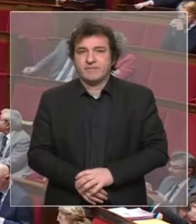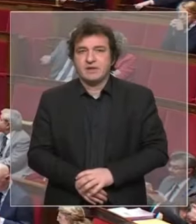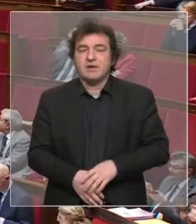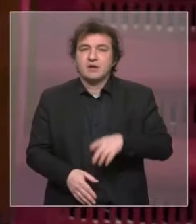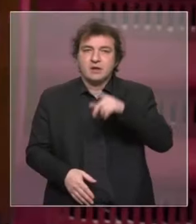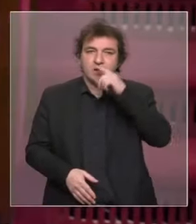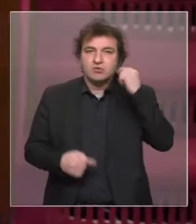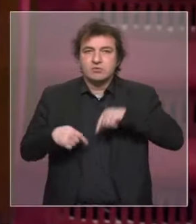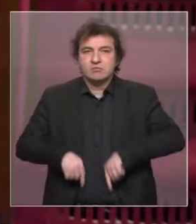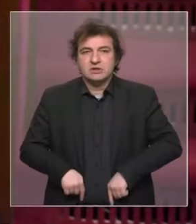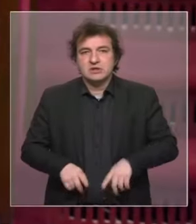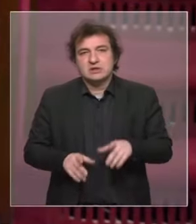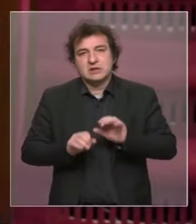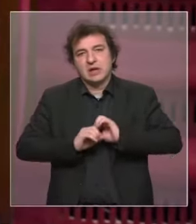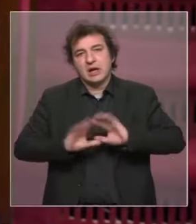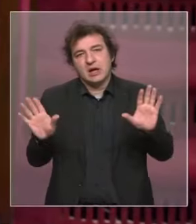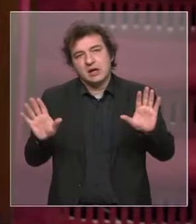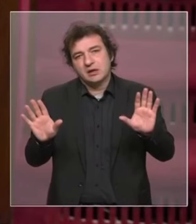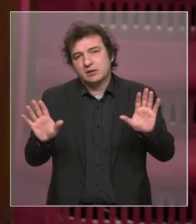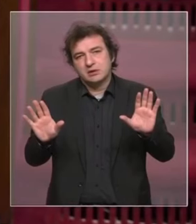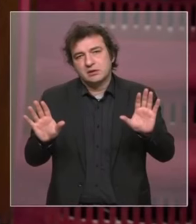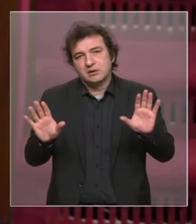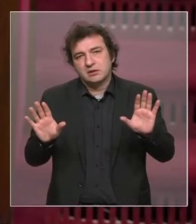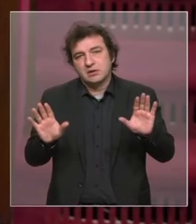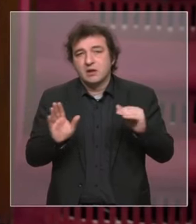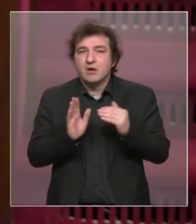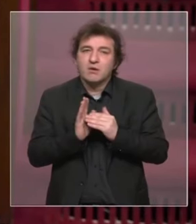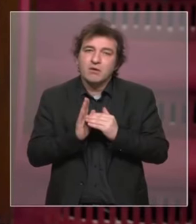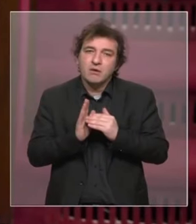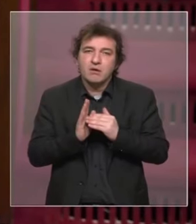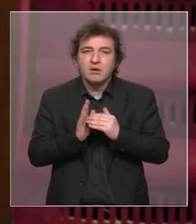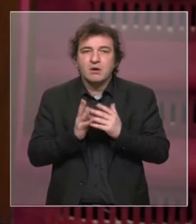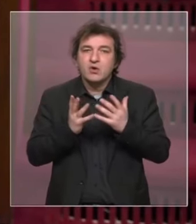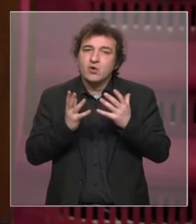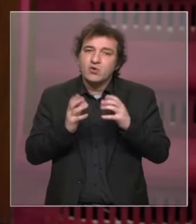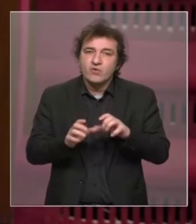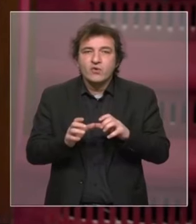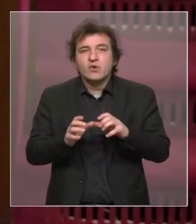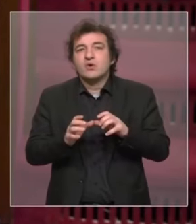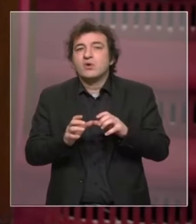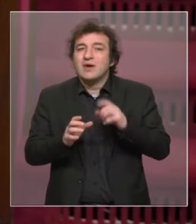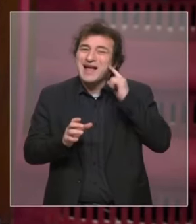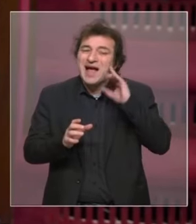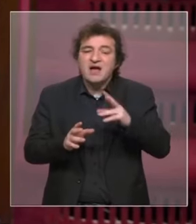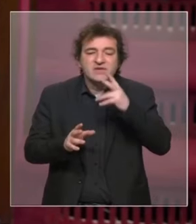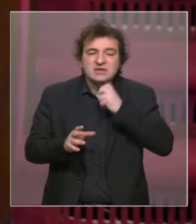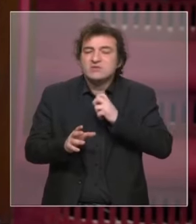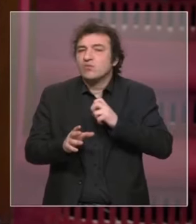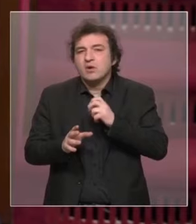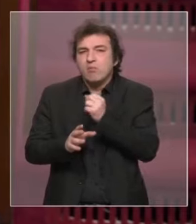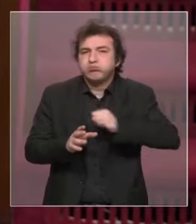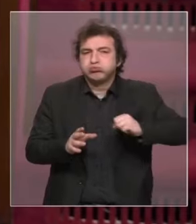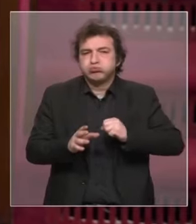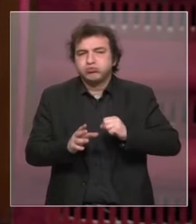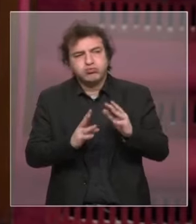Monsieur le ministre, les choses sont claires. Une fois de plus, vous voulez passer outre l'avis des Français et faire l'impasse sur le